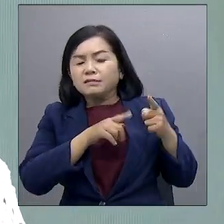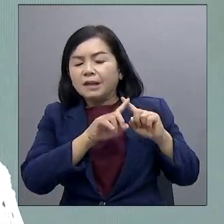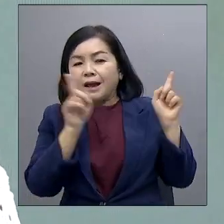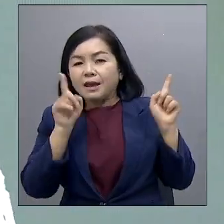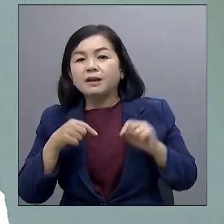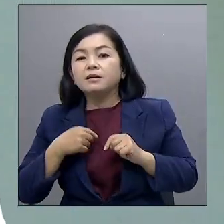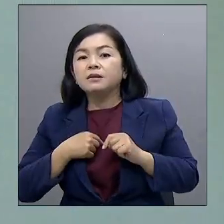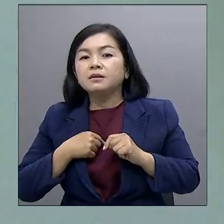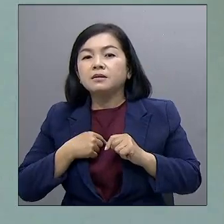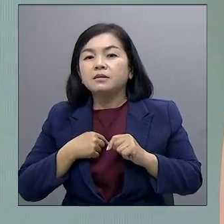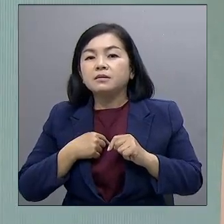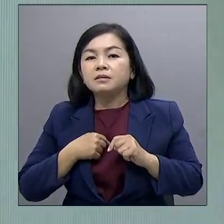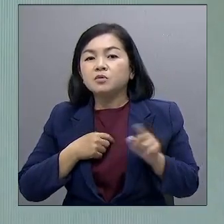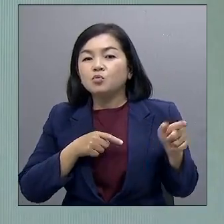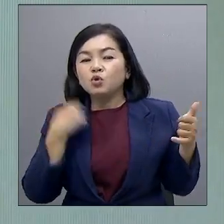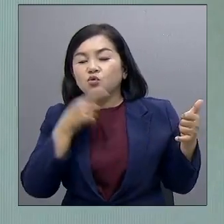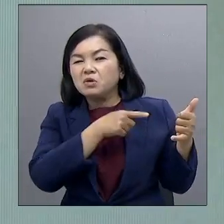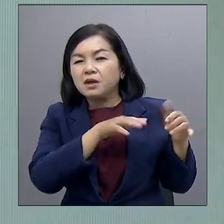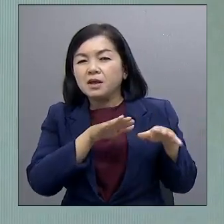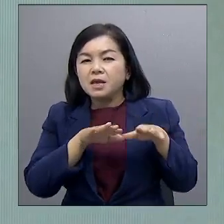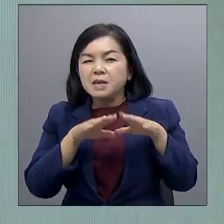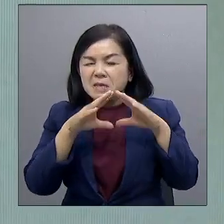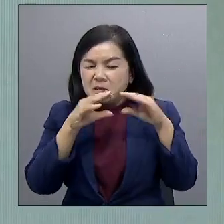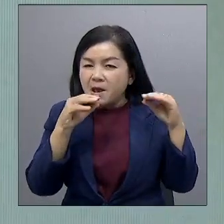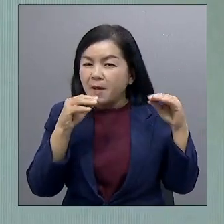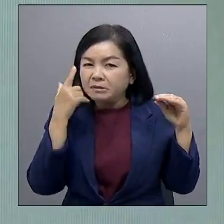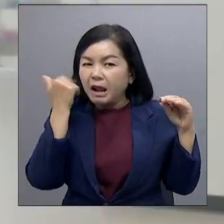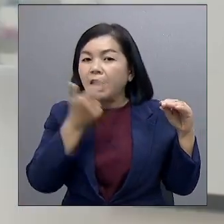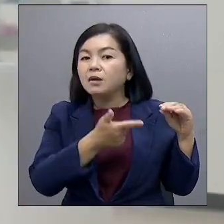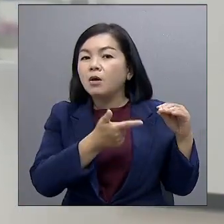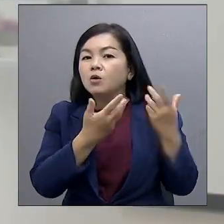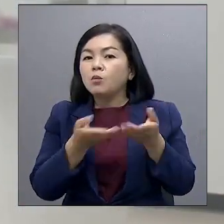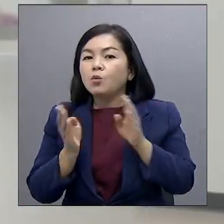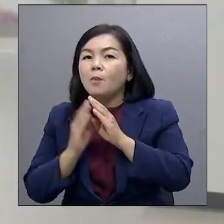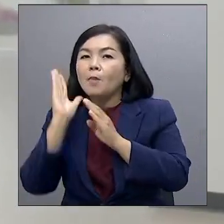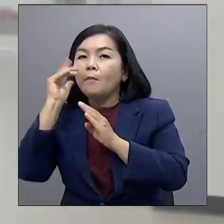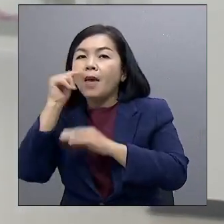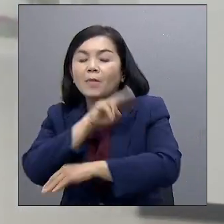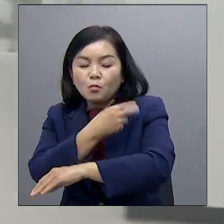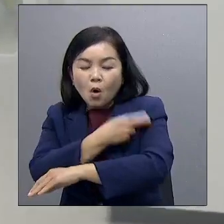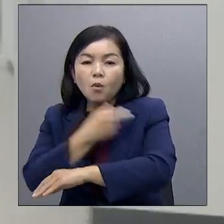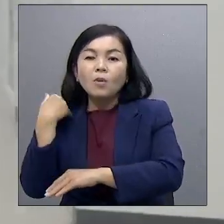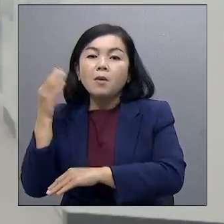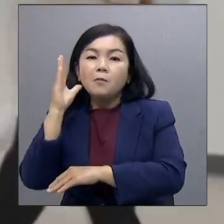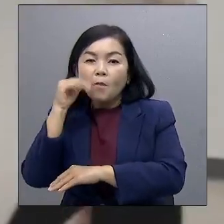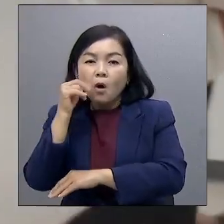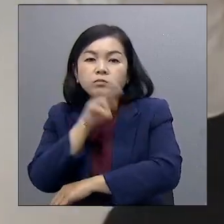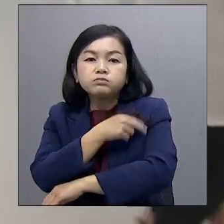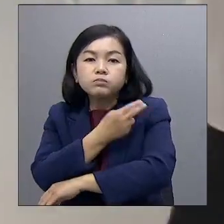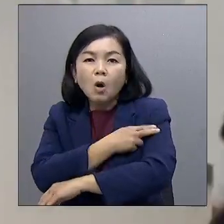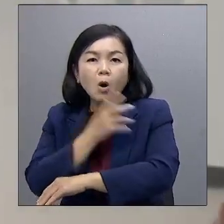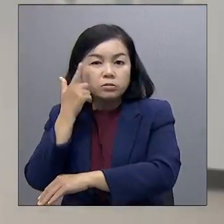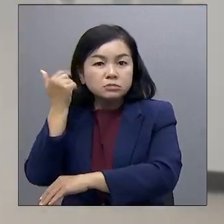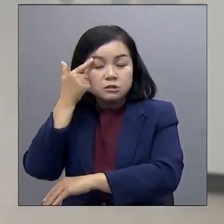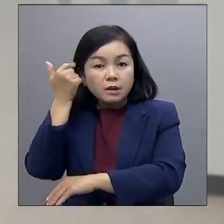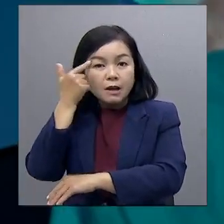ที่นิ่งกว่าแล้วก็ฉลาดมากๆแล้วเหมือนแบบด้วยความที่คุณพ่อคุณแม่เป็นหมอด้วยในเรื่องแล้วก็เหมือนคุณพ่อเนี่ยจะเป็นหมอที่แบบเก่ง